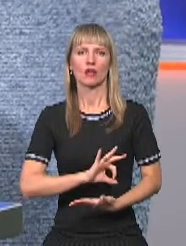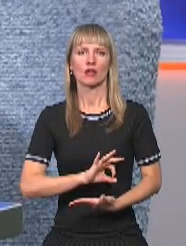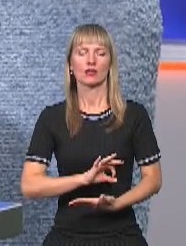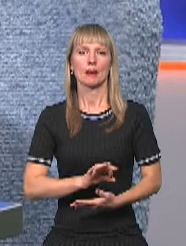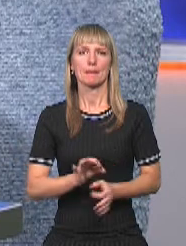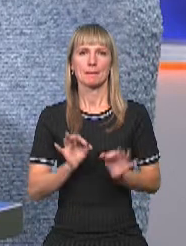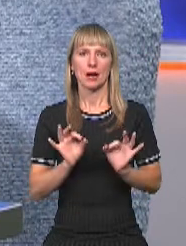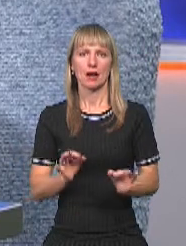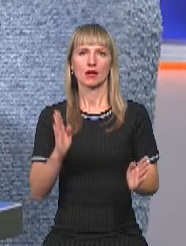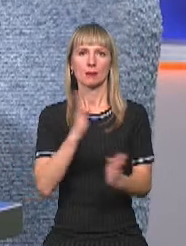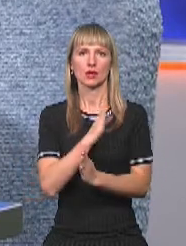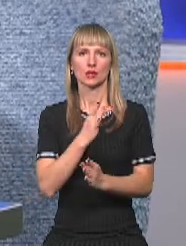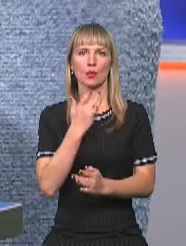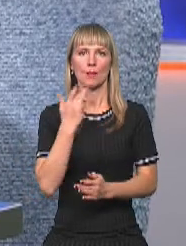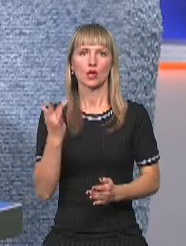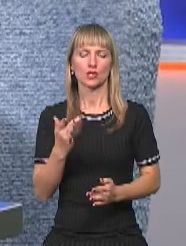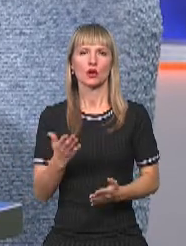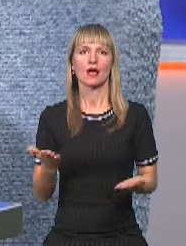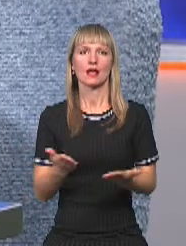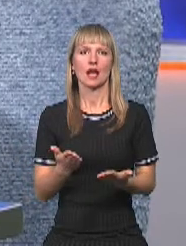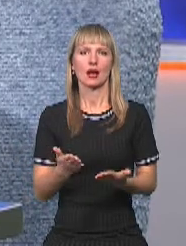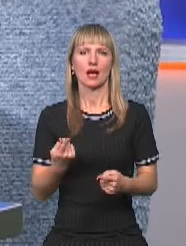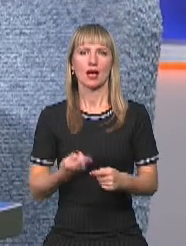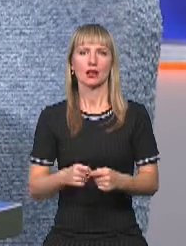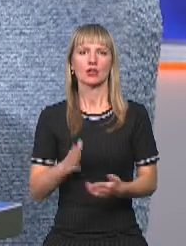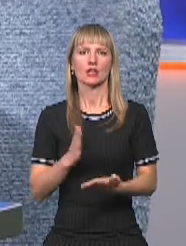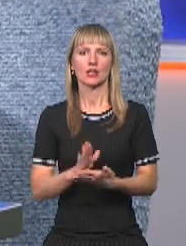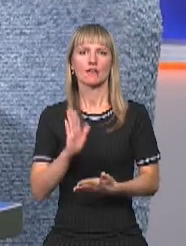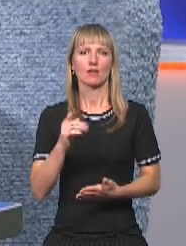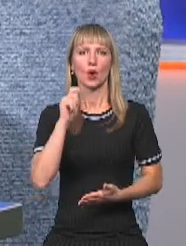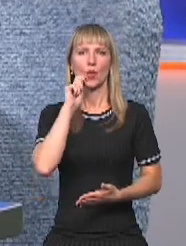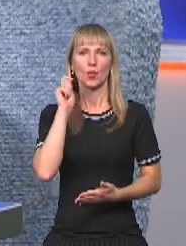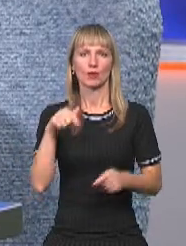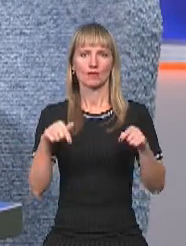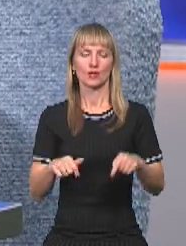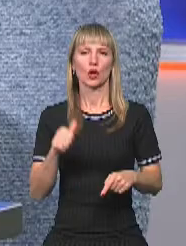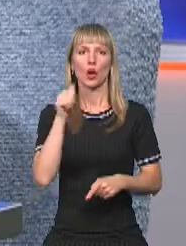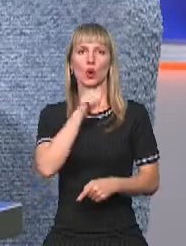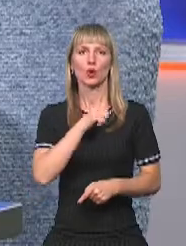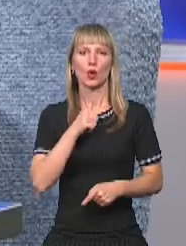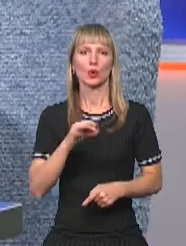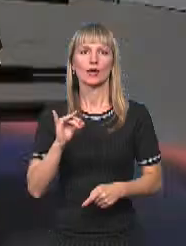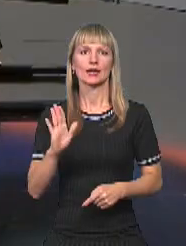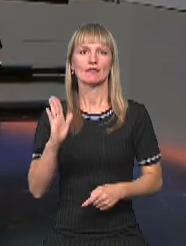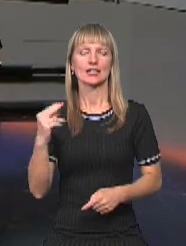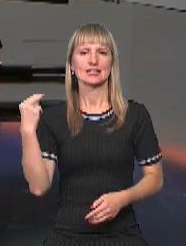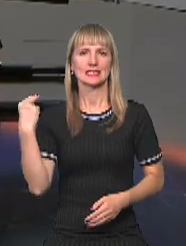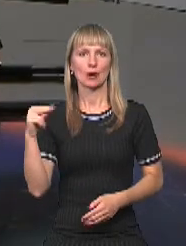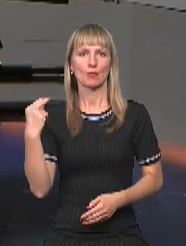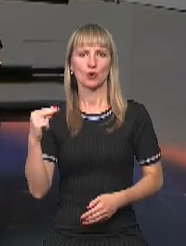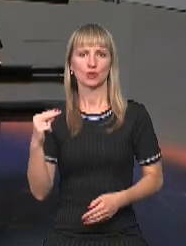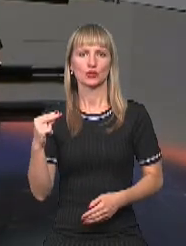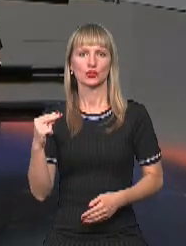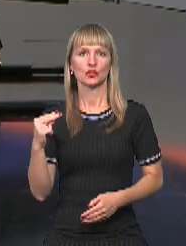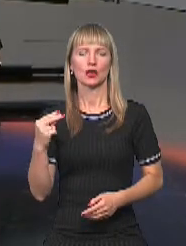кліматичну політику. Як це відбувається в Україні цього року і в Запоріжжі,